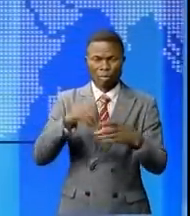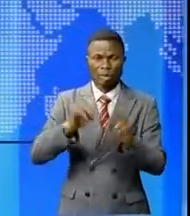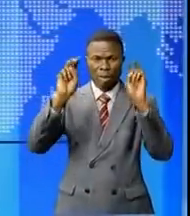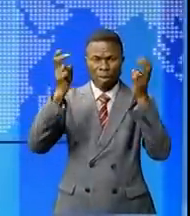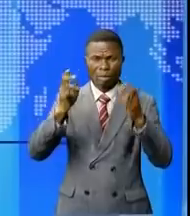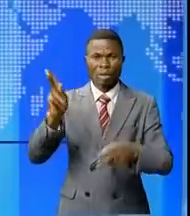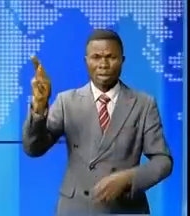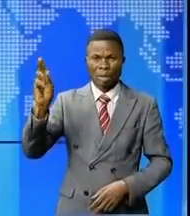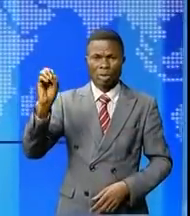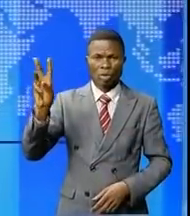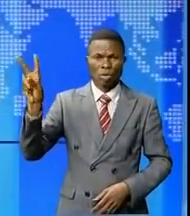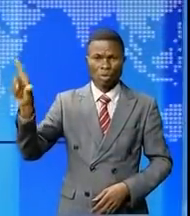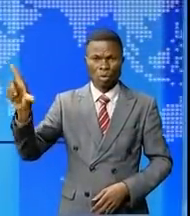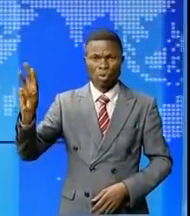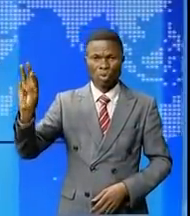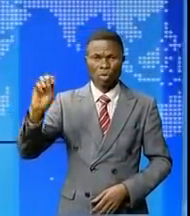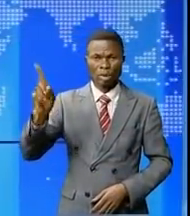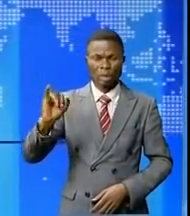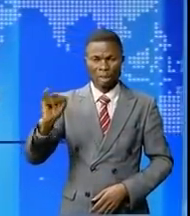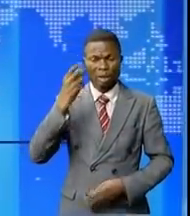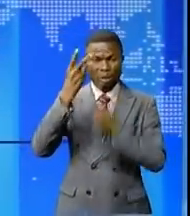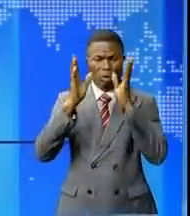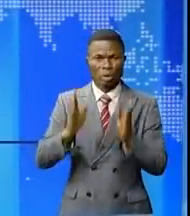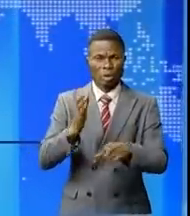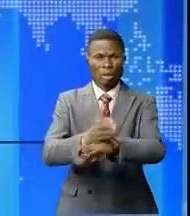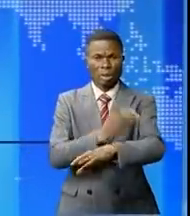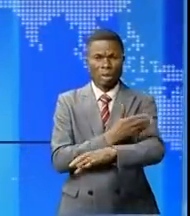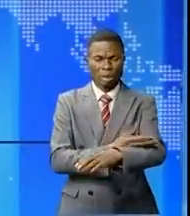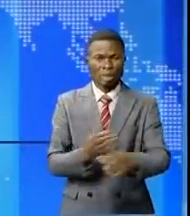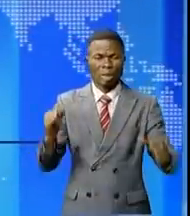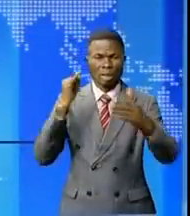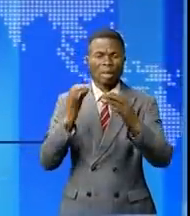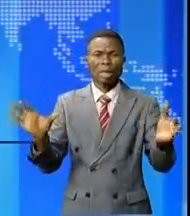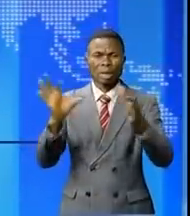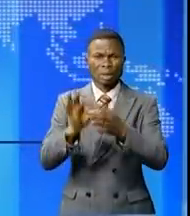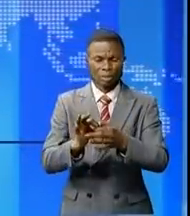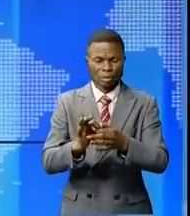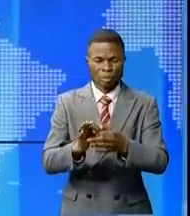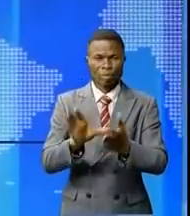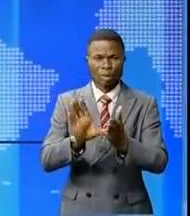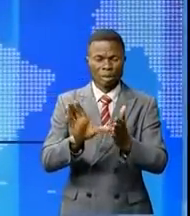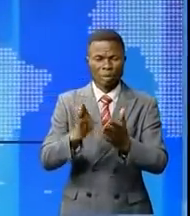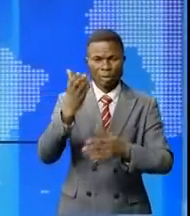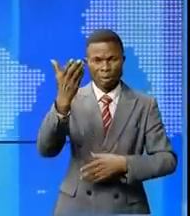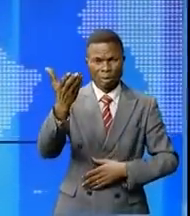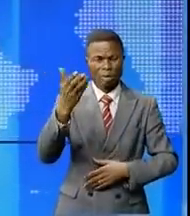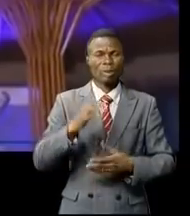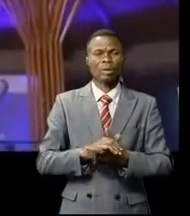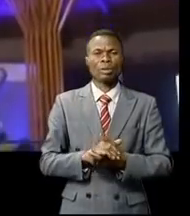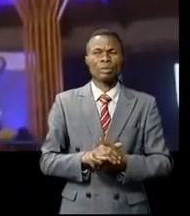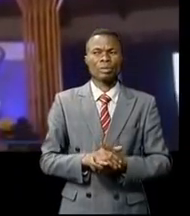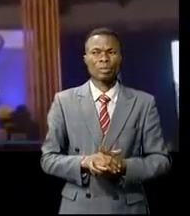des coups les i placée sous le thème tourisme et croissance inclusive on fait le point avec laeticia masse et l'a